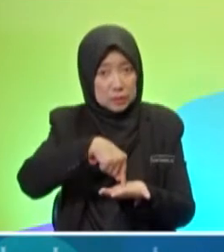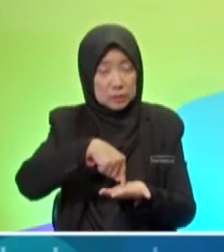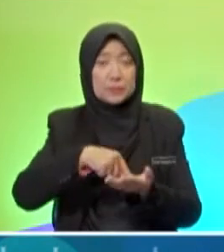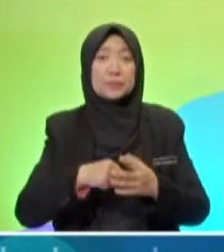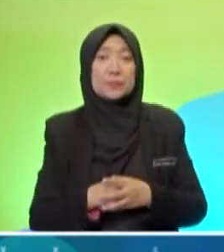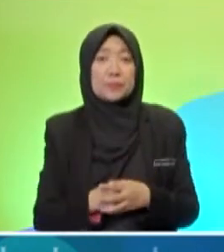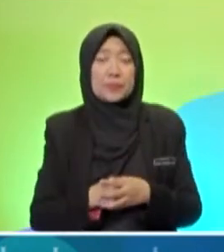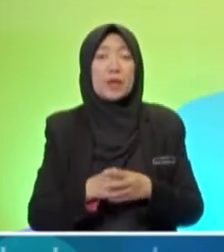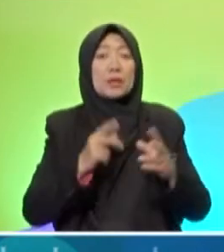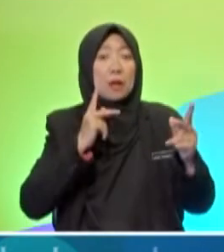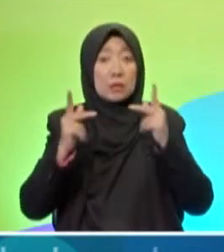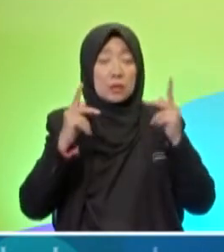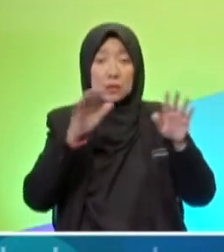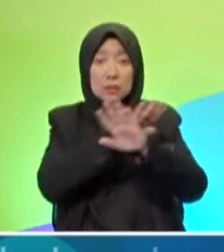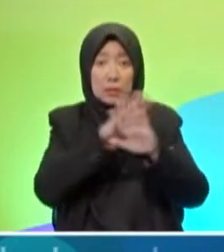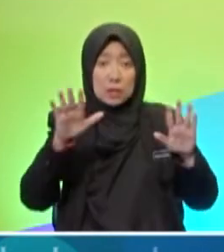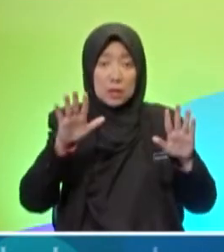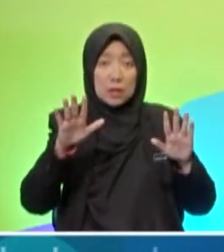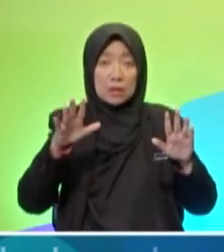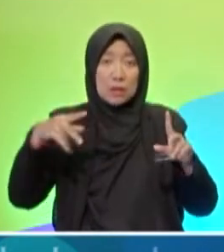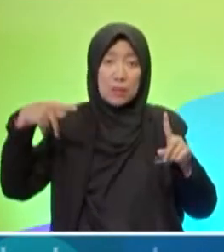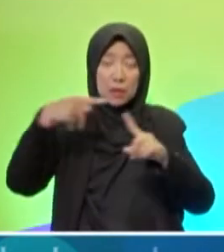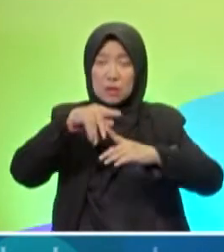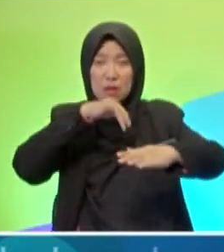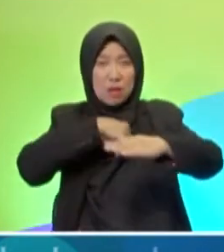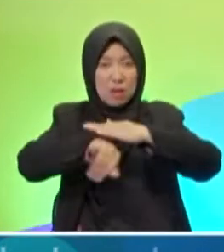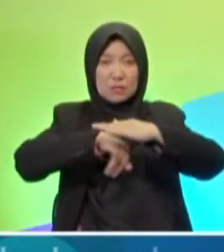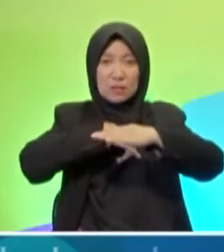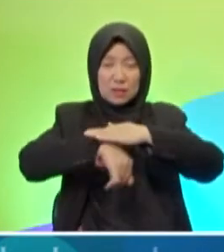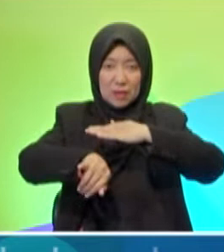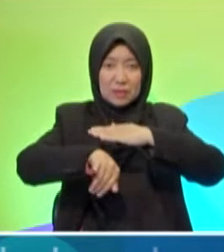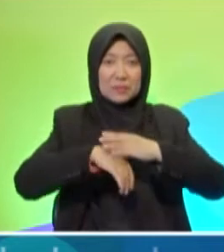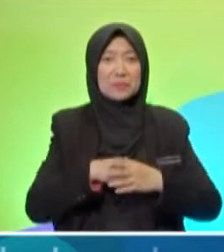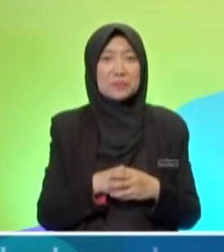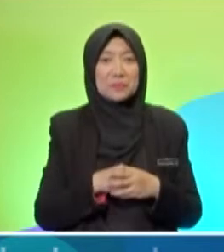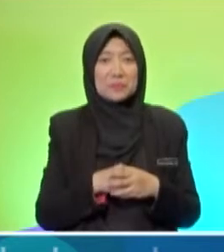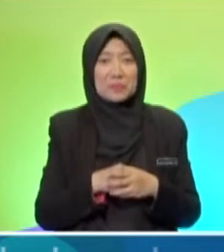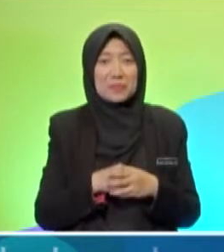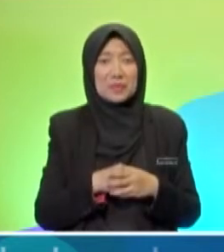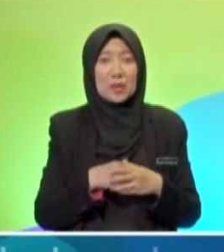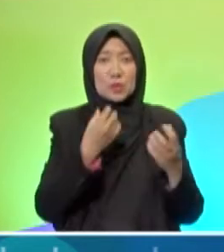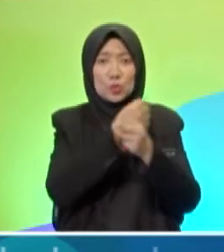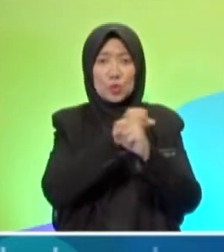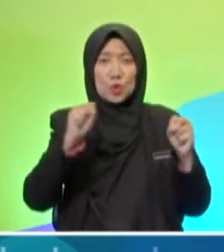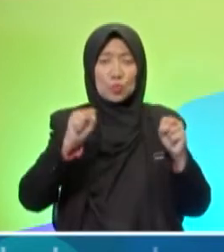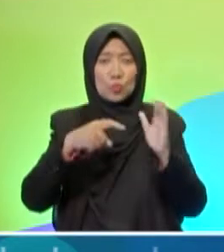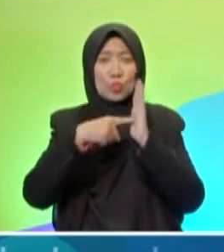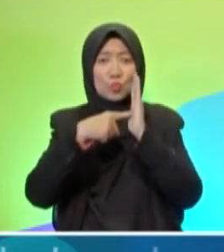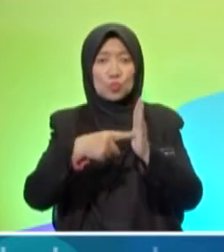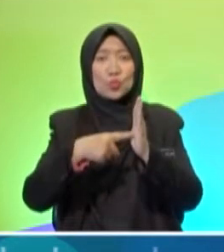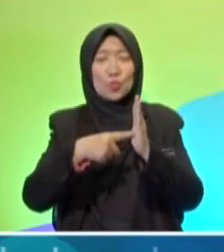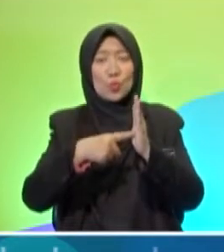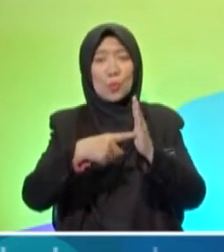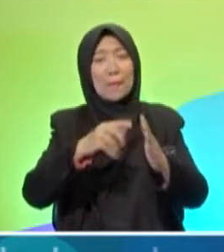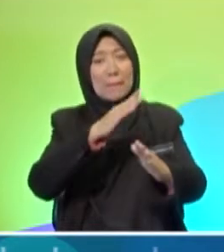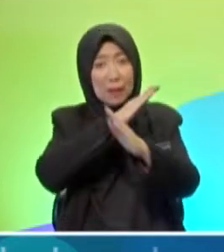tekan tidak kepada adjective home ratakan tidak kepada ejekan Siap dengan tunjuk Pangkah lagi haha